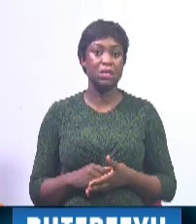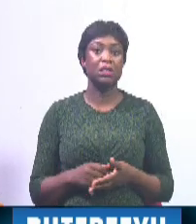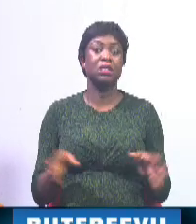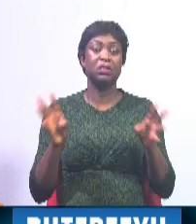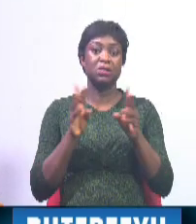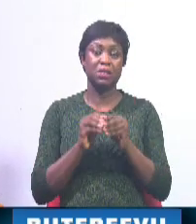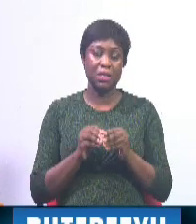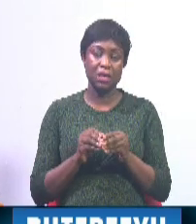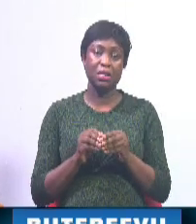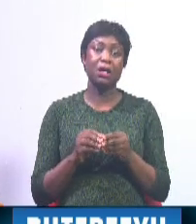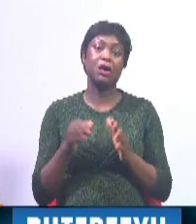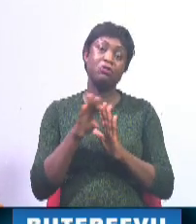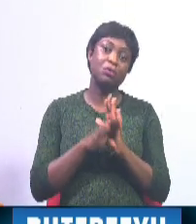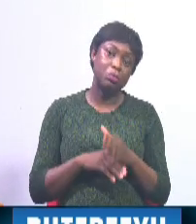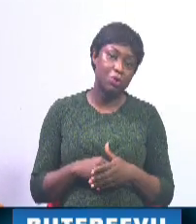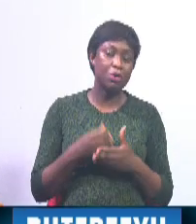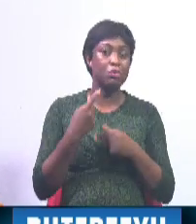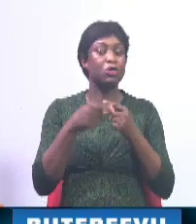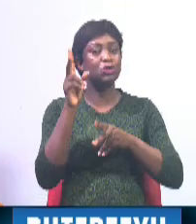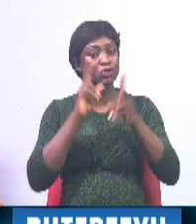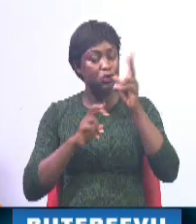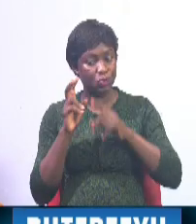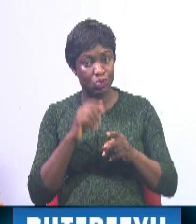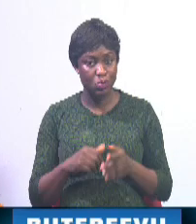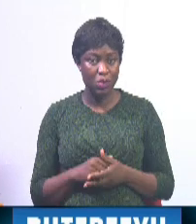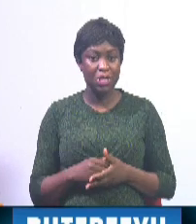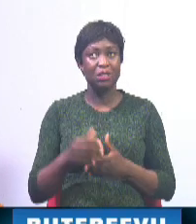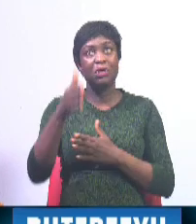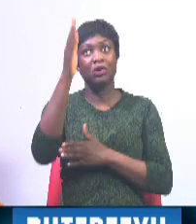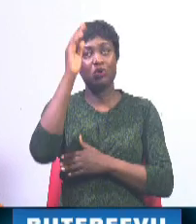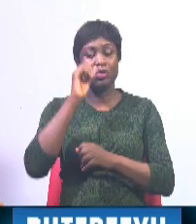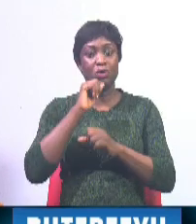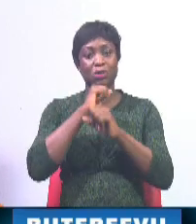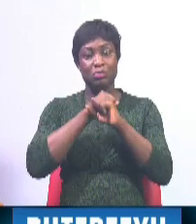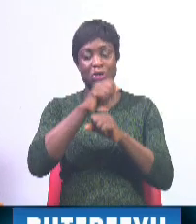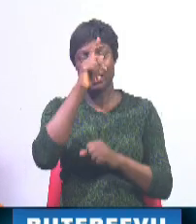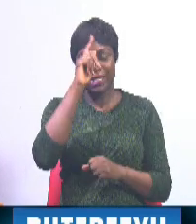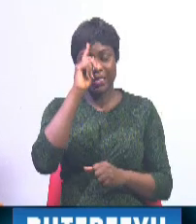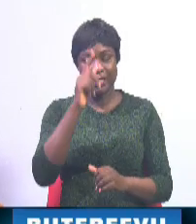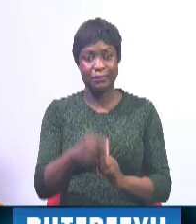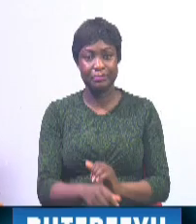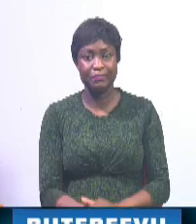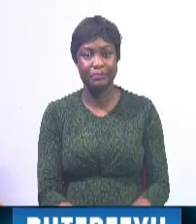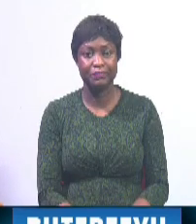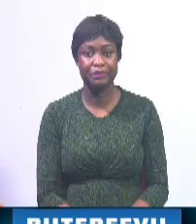sigala ngolaba Terefayina yaffe, ayi Katonda kuuma maaso moji.